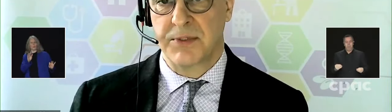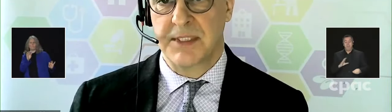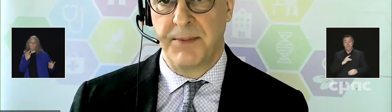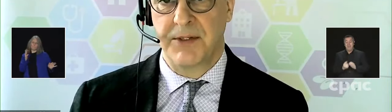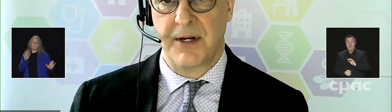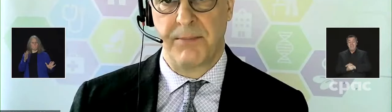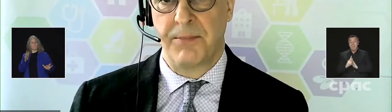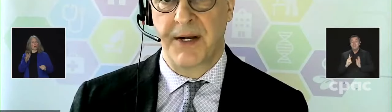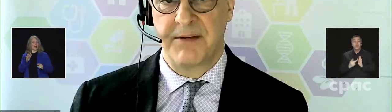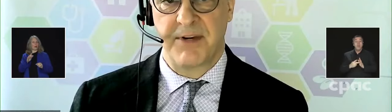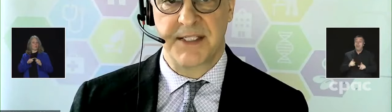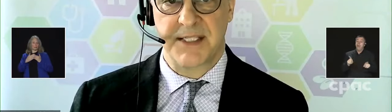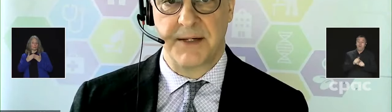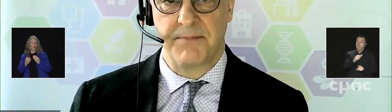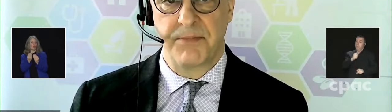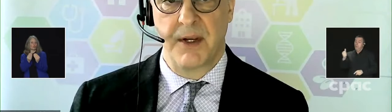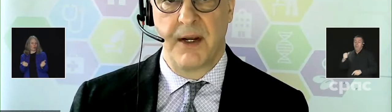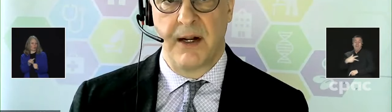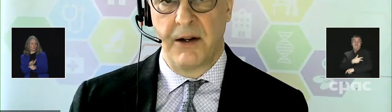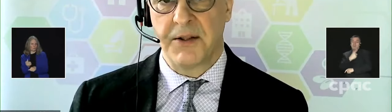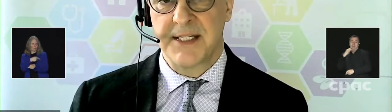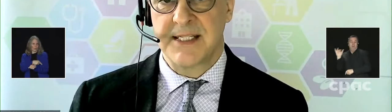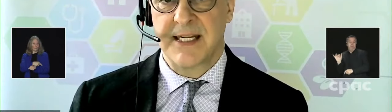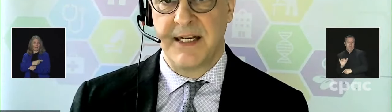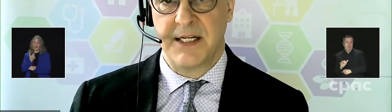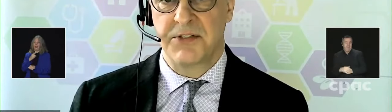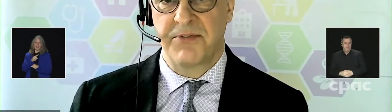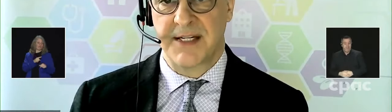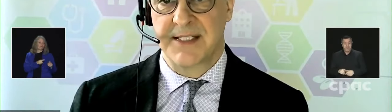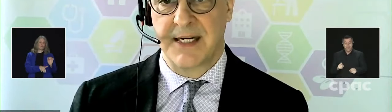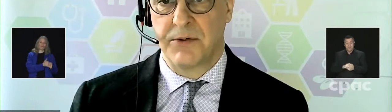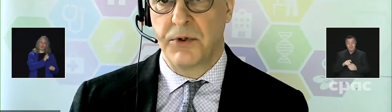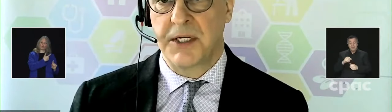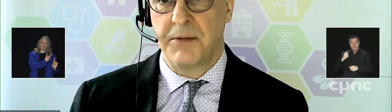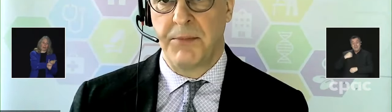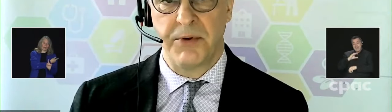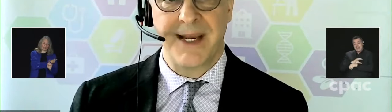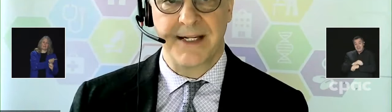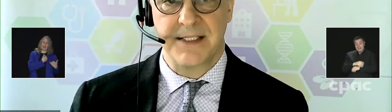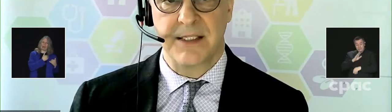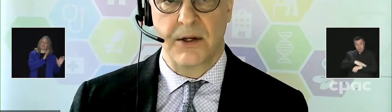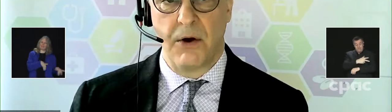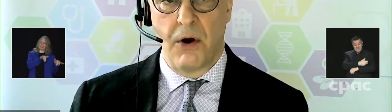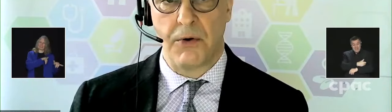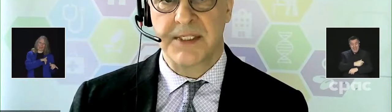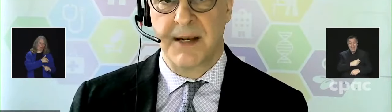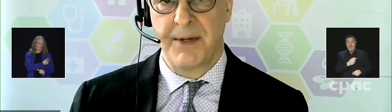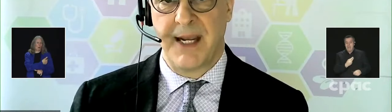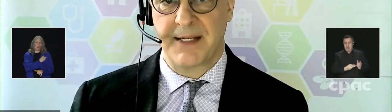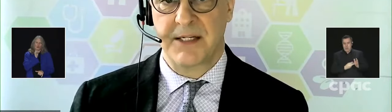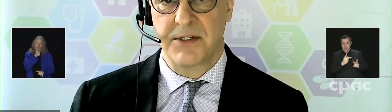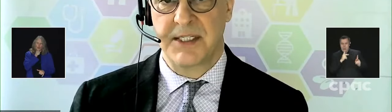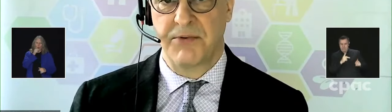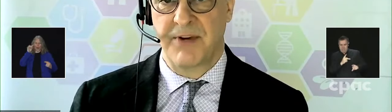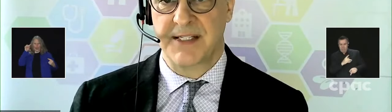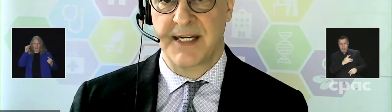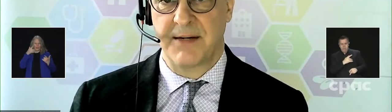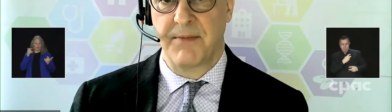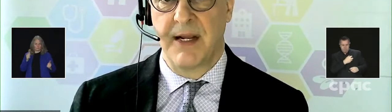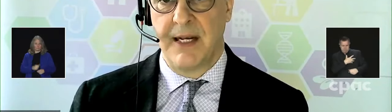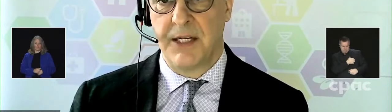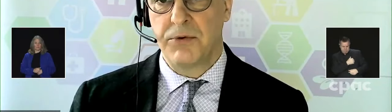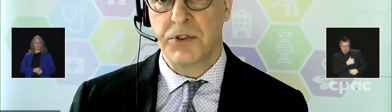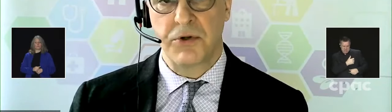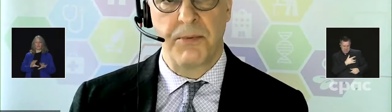secondaires sont typiques de la plupart des vaccins. Lors des essais cliniques du vaccin, 2 cas de myocardite ont semblé être associés au